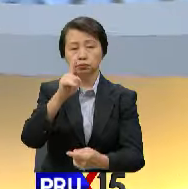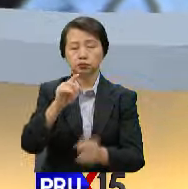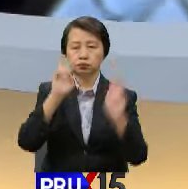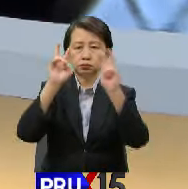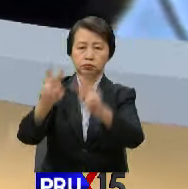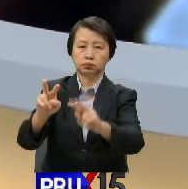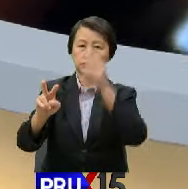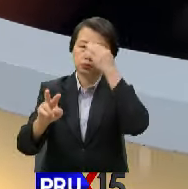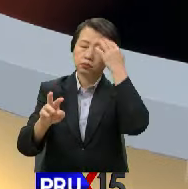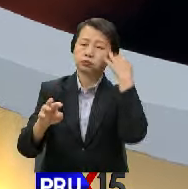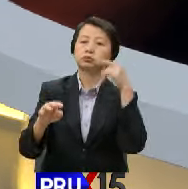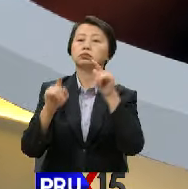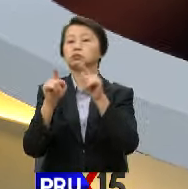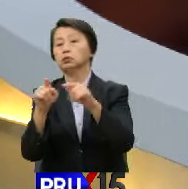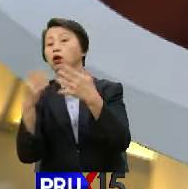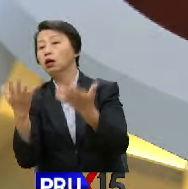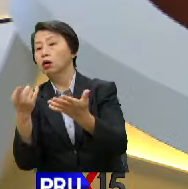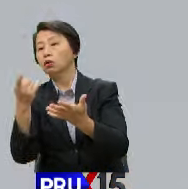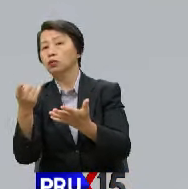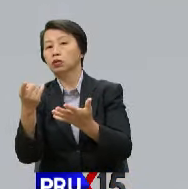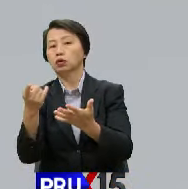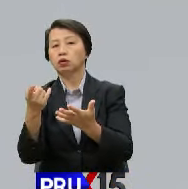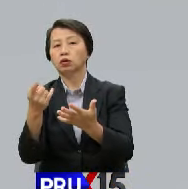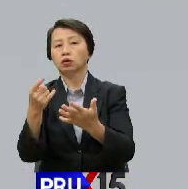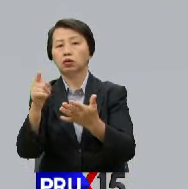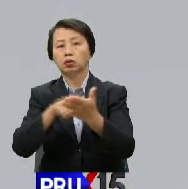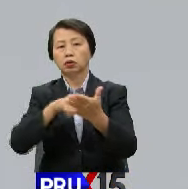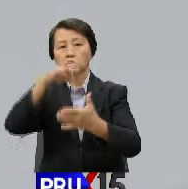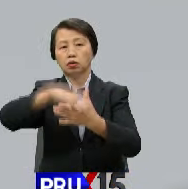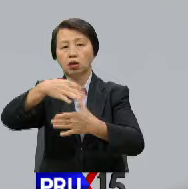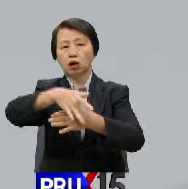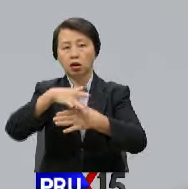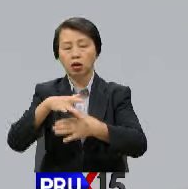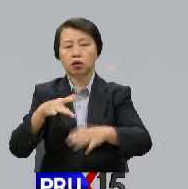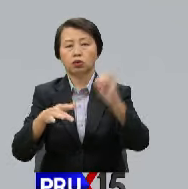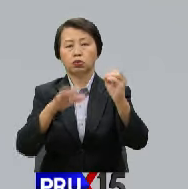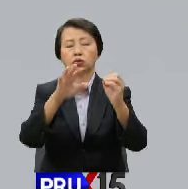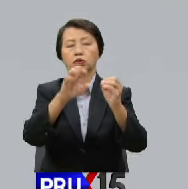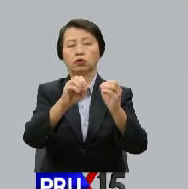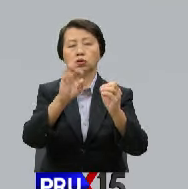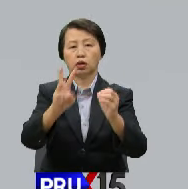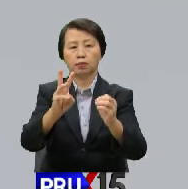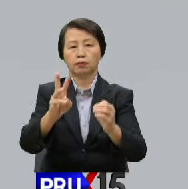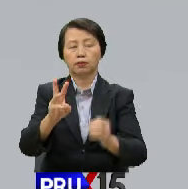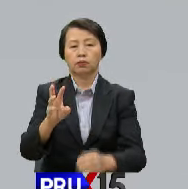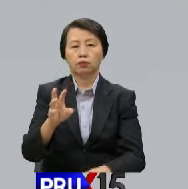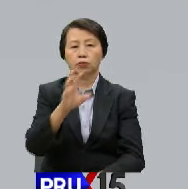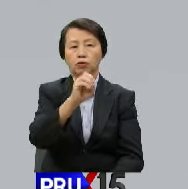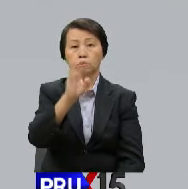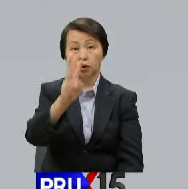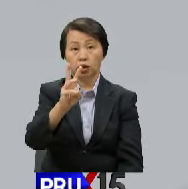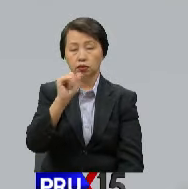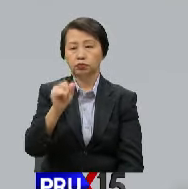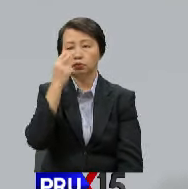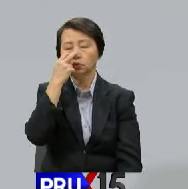melihat Apakah situasi pengunjung di awal di n06 Teluk aitawa Pulau Pinang yang mana kita